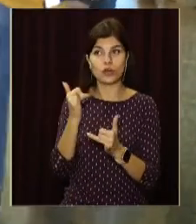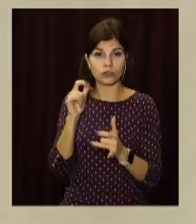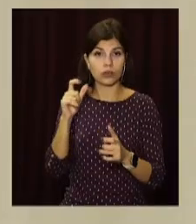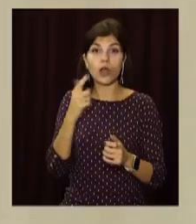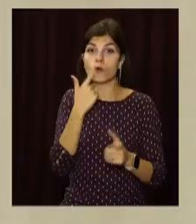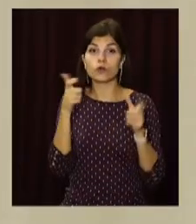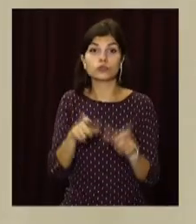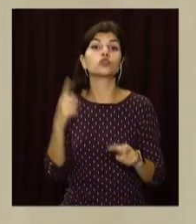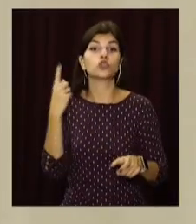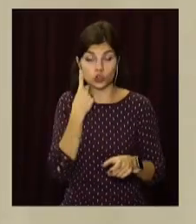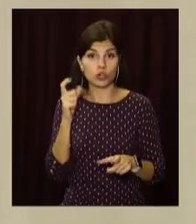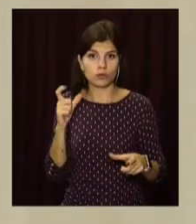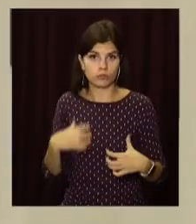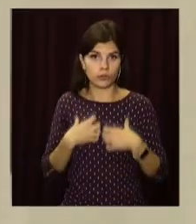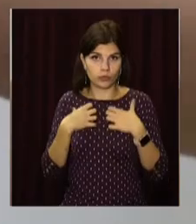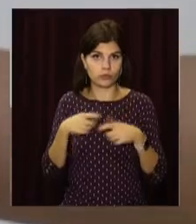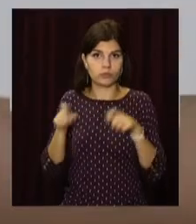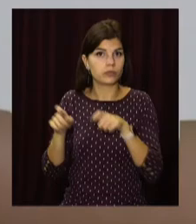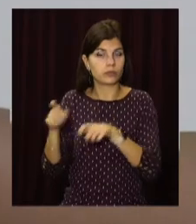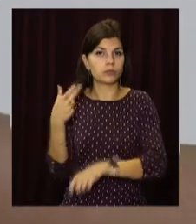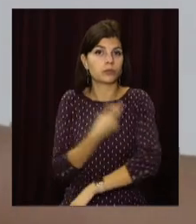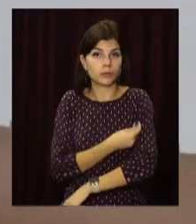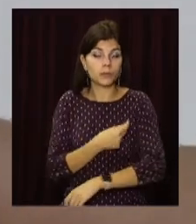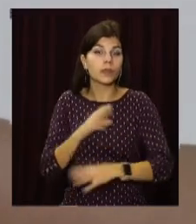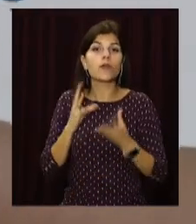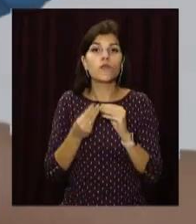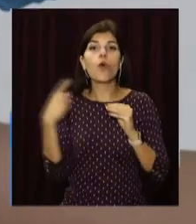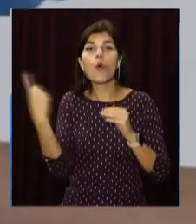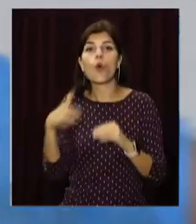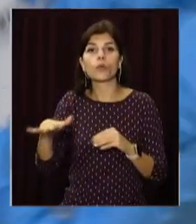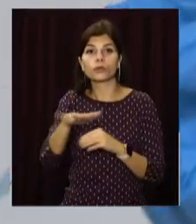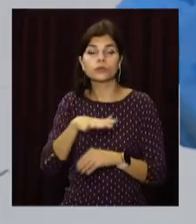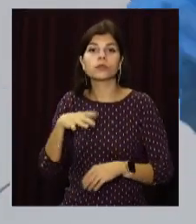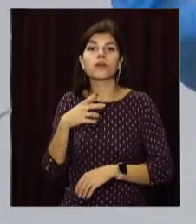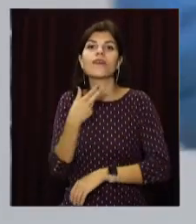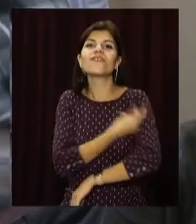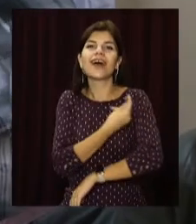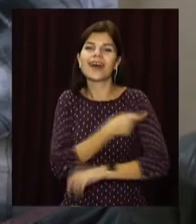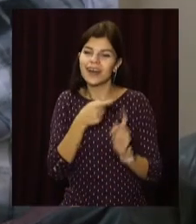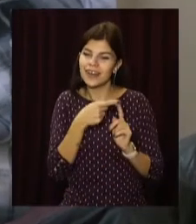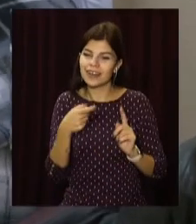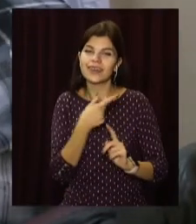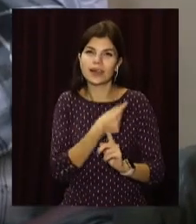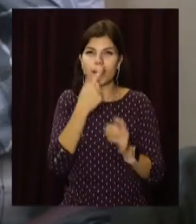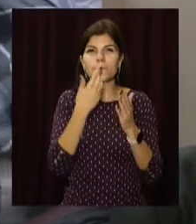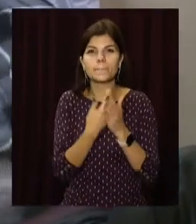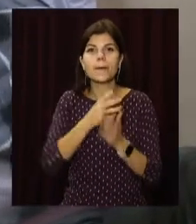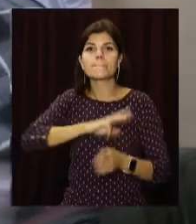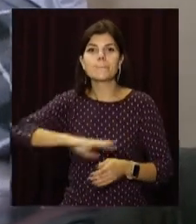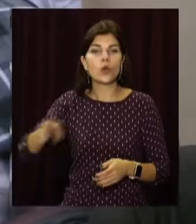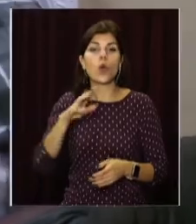міського департаменту охорони здоров'я Андрій Бабський. Загалом в області з початку вакцинальної кампанії імунізувались